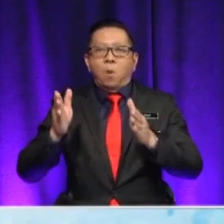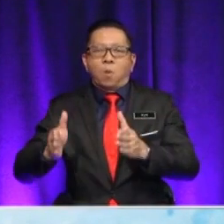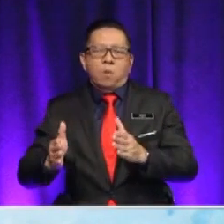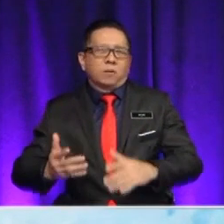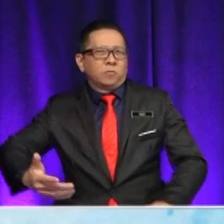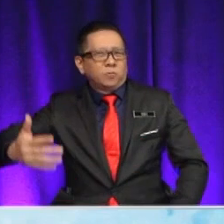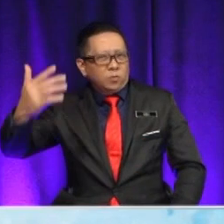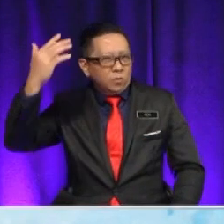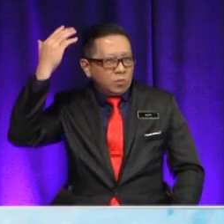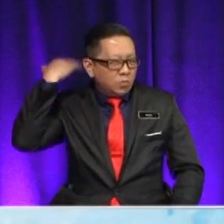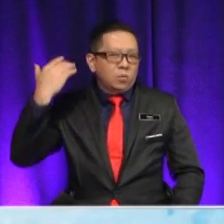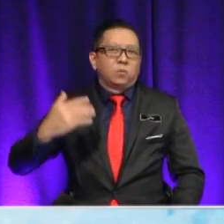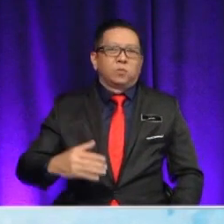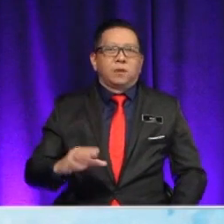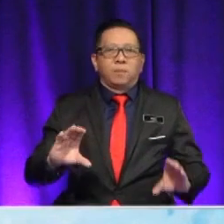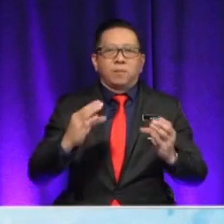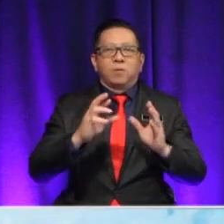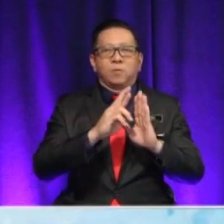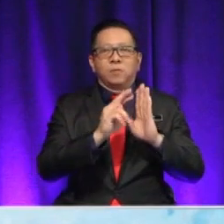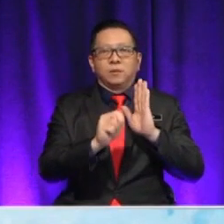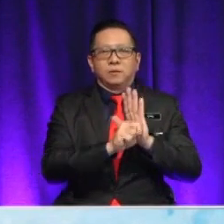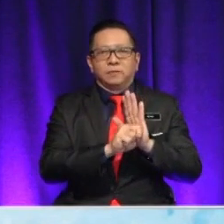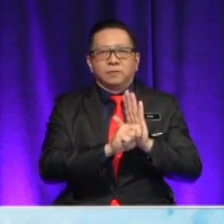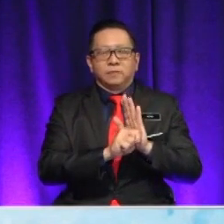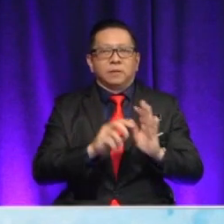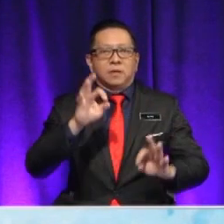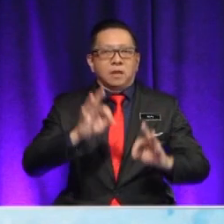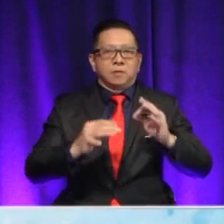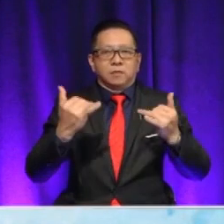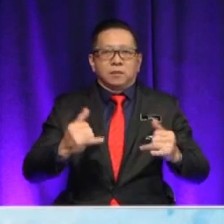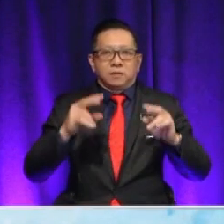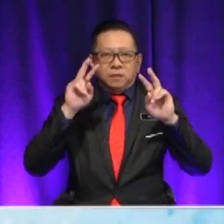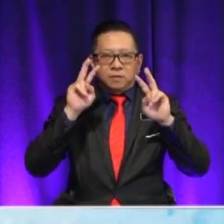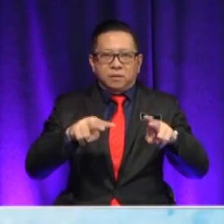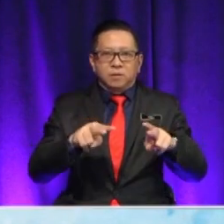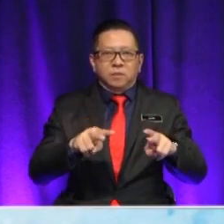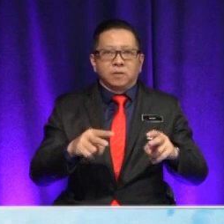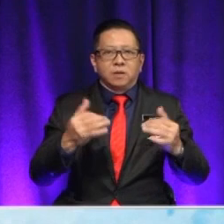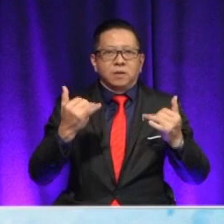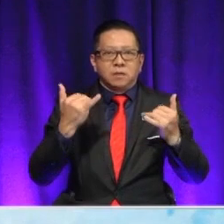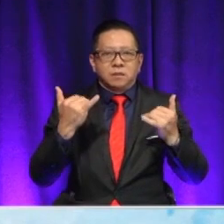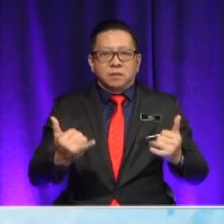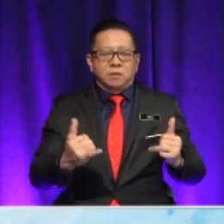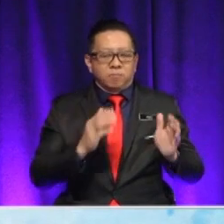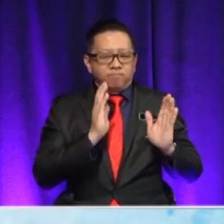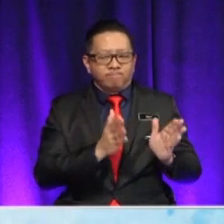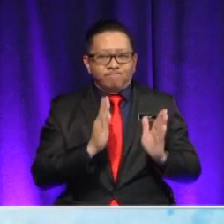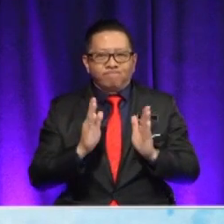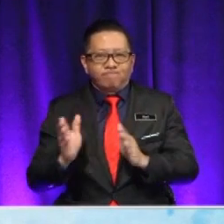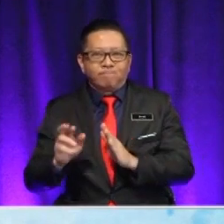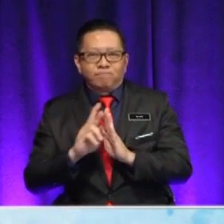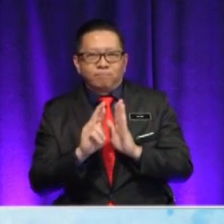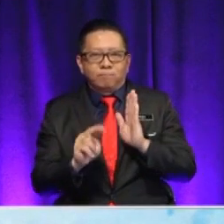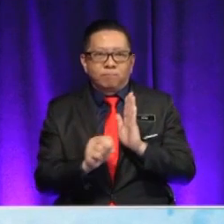merangka rukun negara. Okey, sebab kita lihat balik Mira, rukun negara tu dikarap, okey, disusunkan mengikut